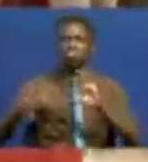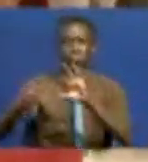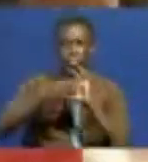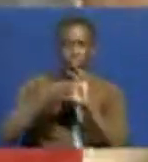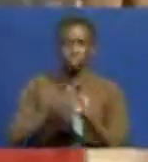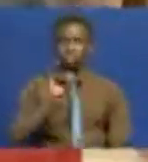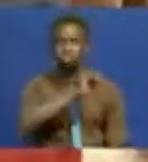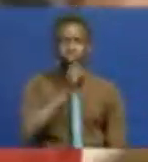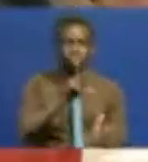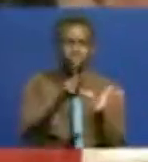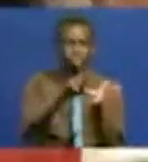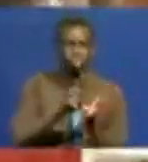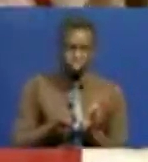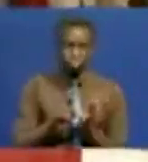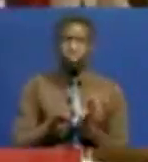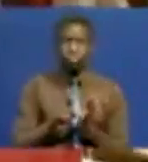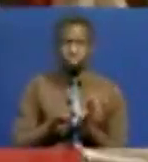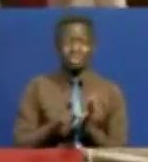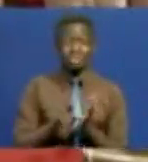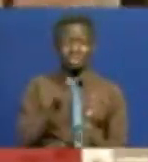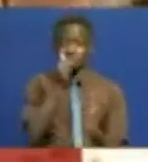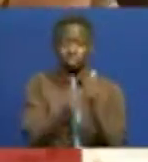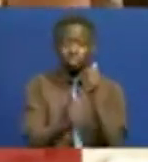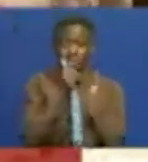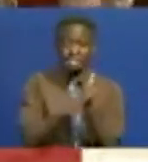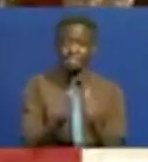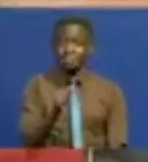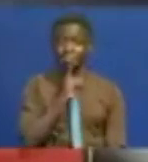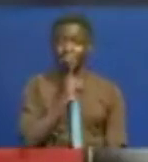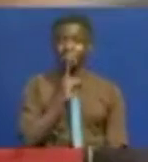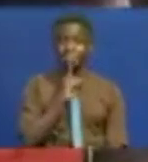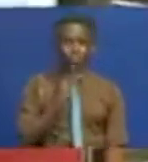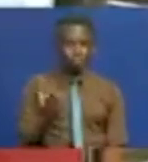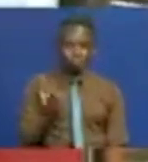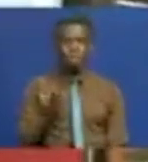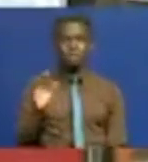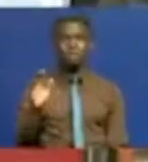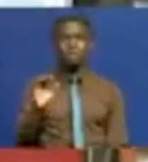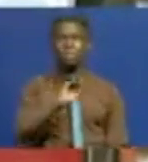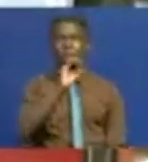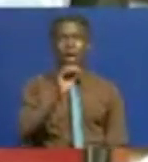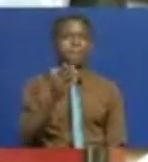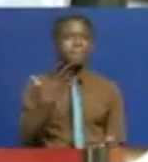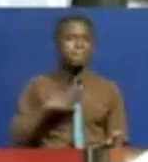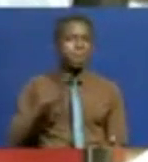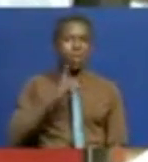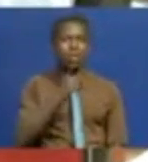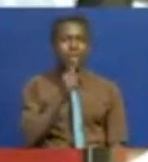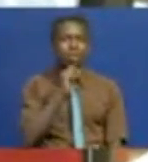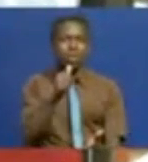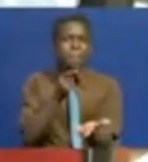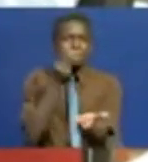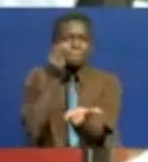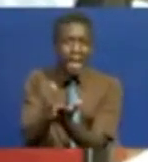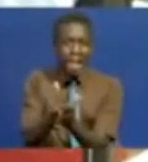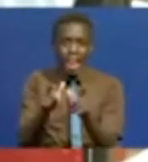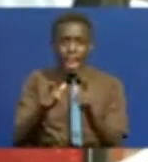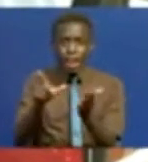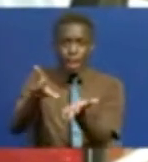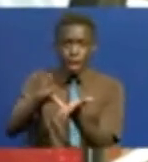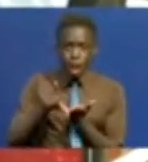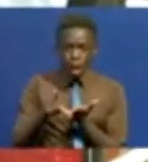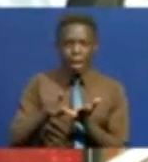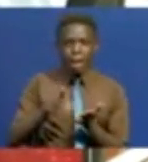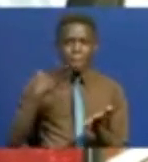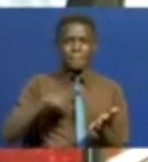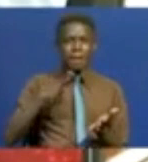mikopo ya Agosto inayopendekeza kwamba viwango vya kutolipa mikopo miongoni mwa wale wanaochukua mikopo